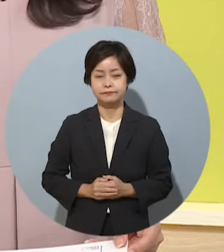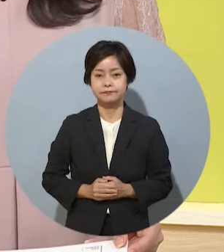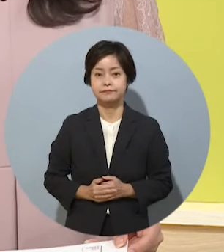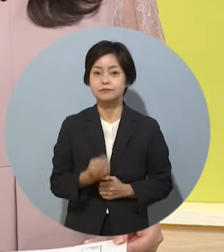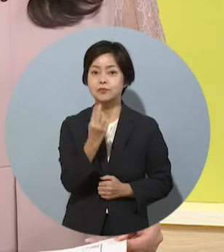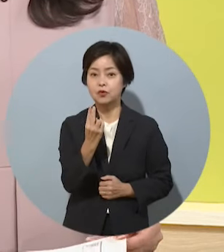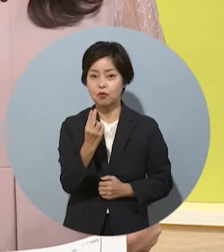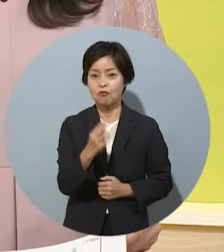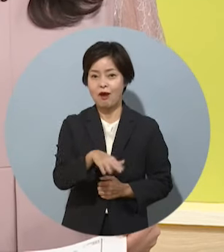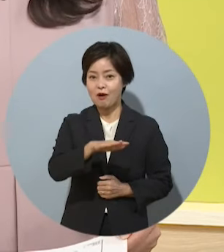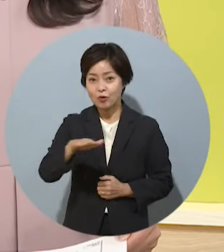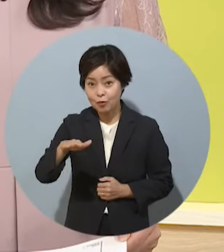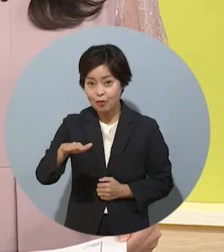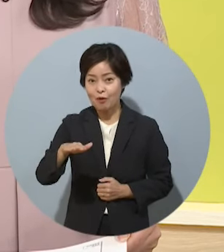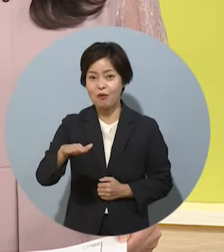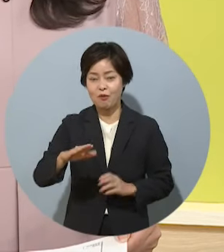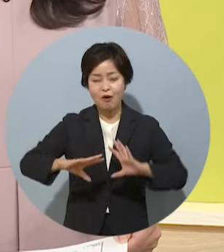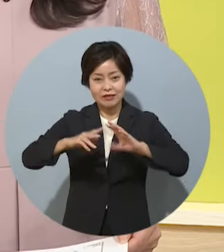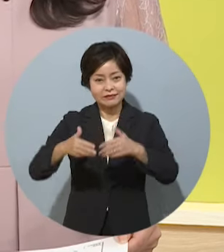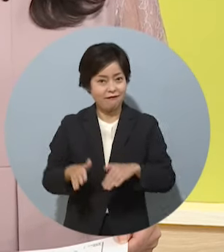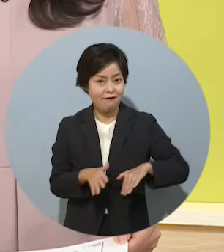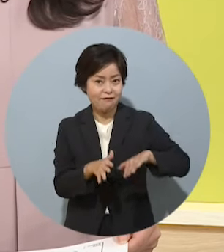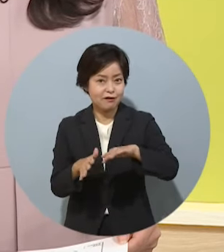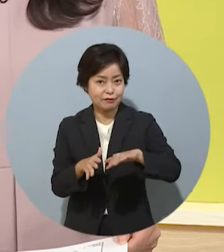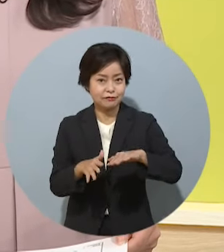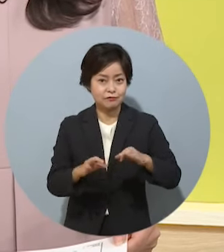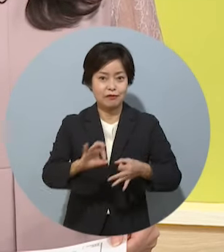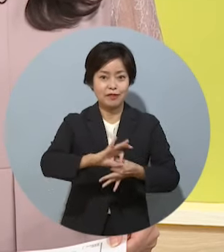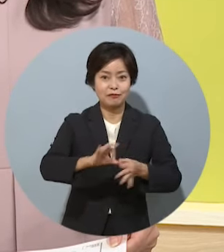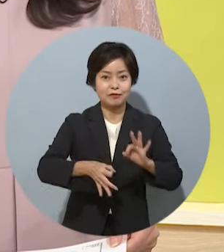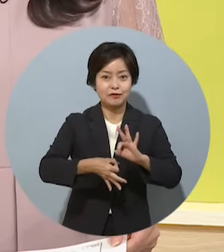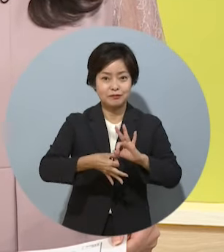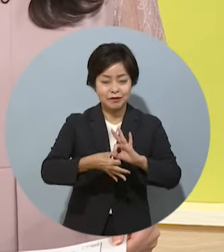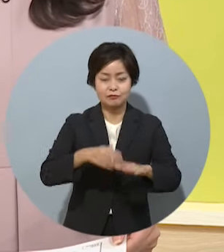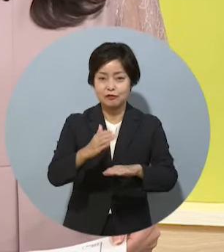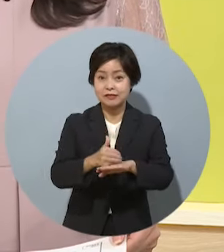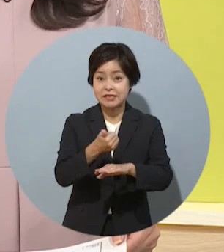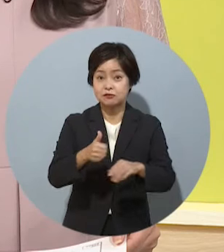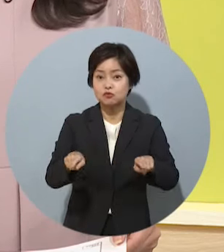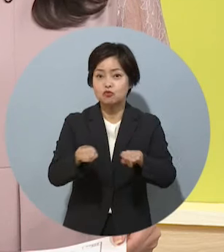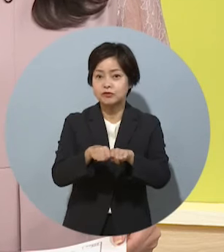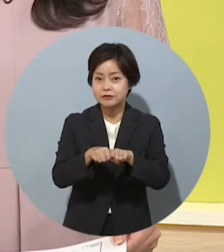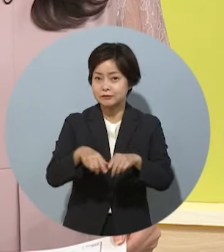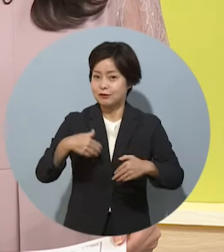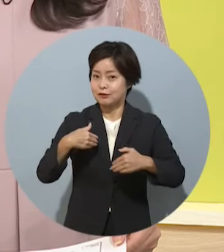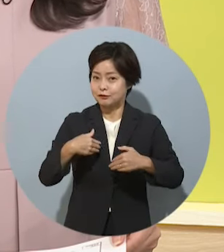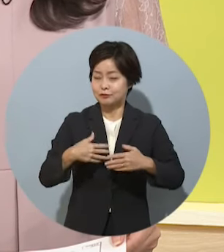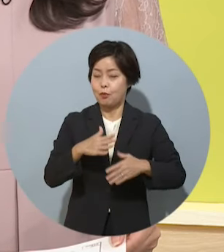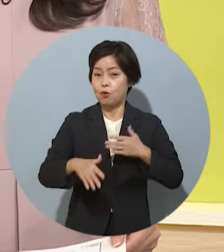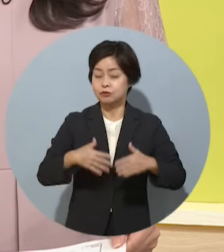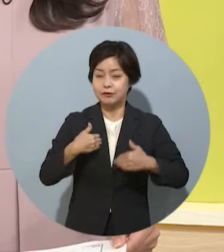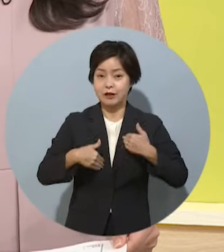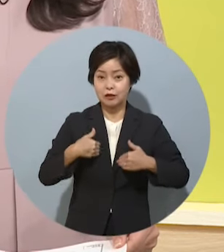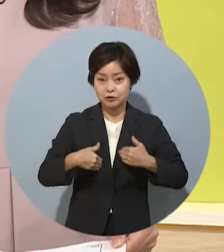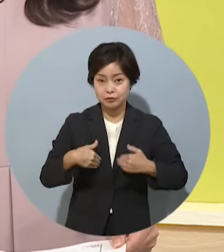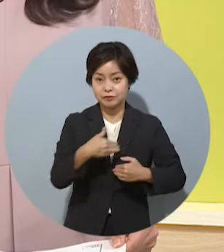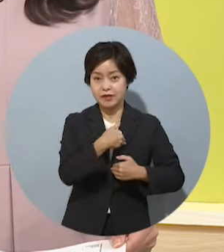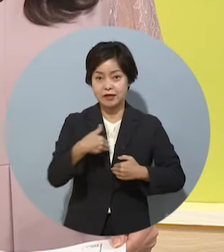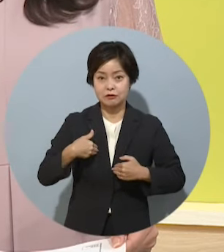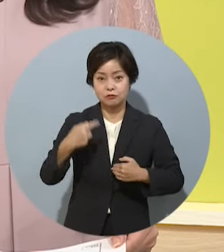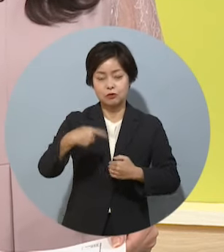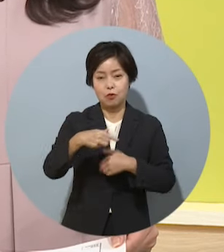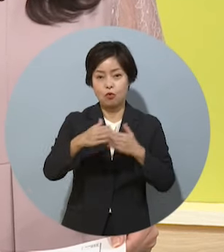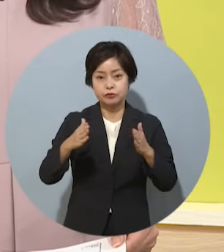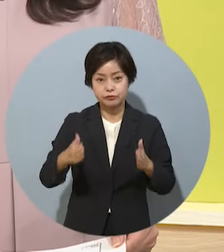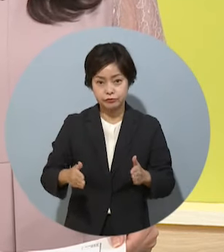都は子どもたちが世界陸上やデフリンピックのアスリートと一緒にスポーツを楽しめる教室の参加者を募集し